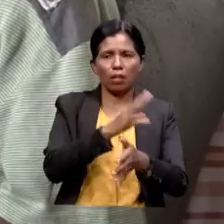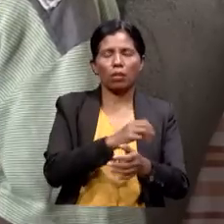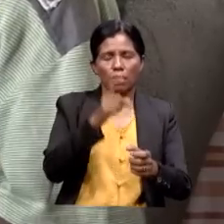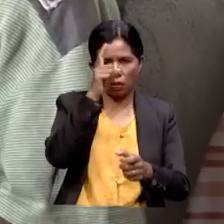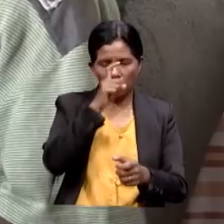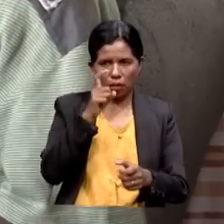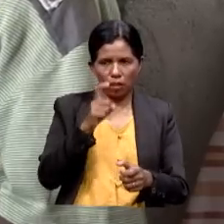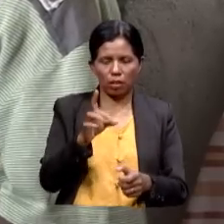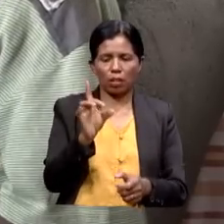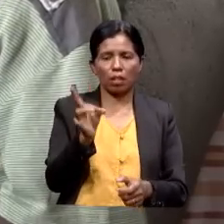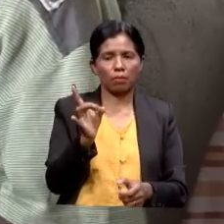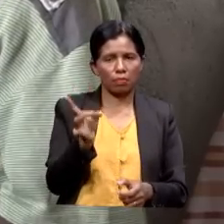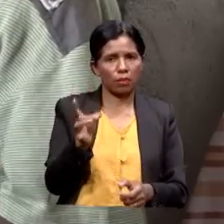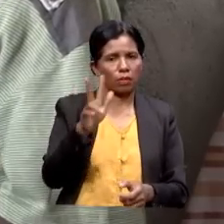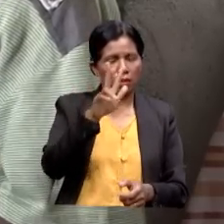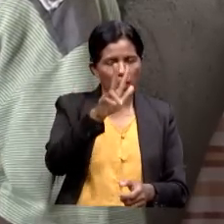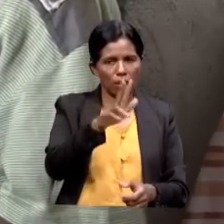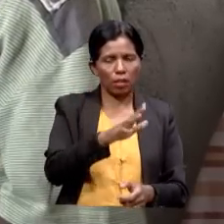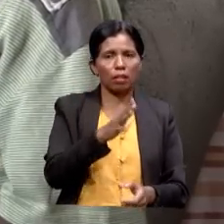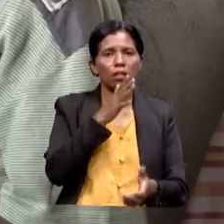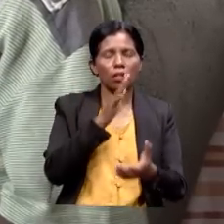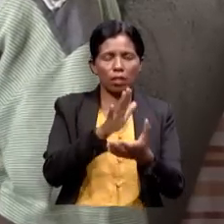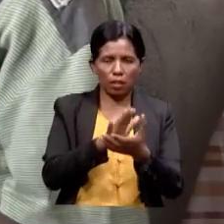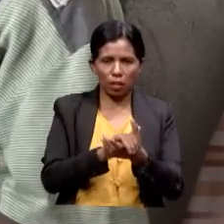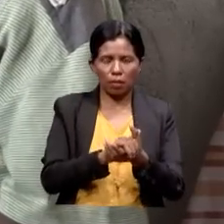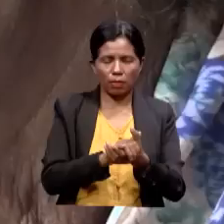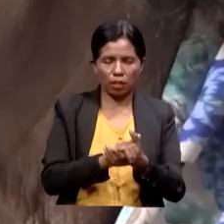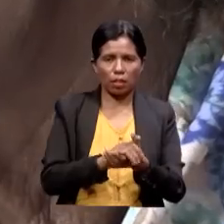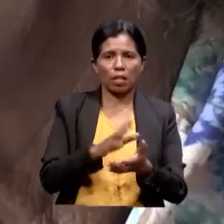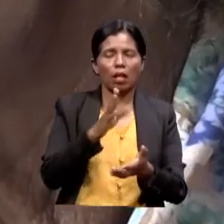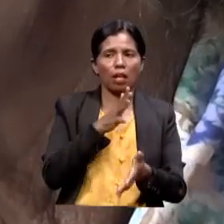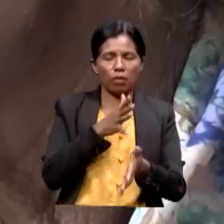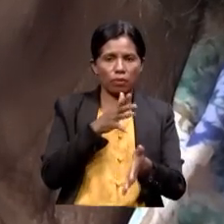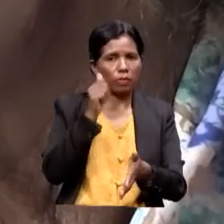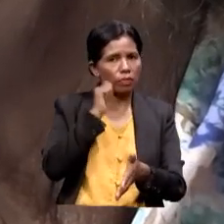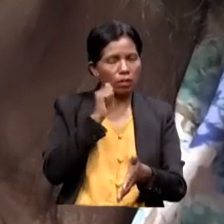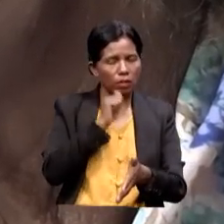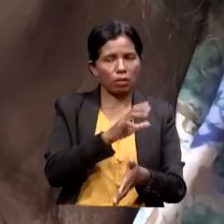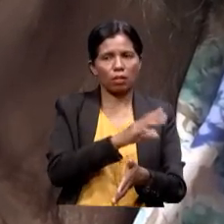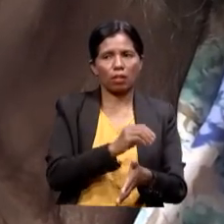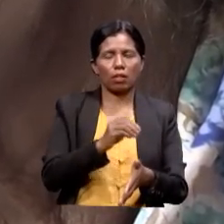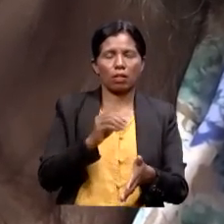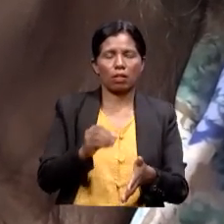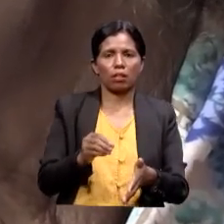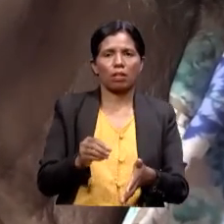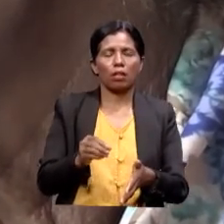idade walun lo resintolo. Ne kaben Berta Soares Madeira ho idade walun lo